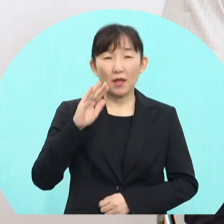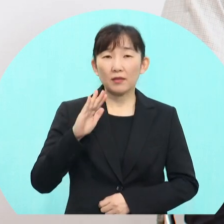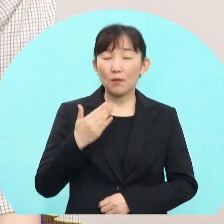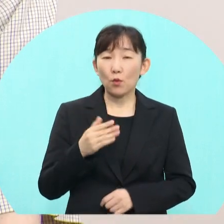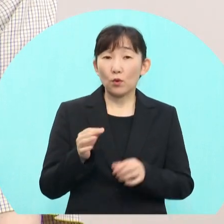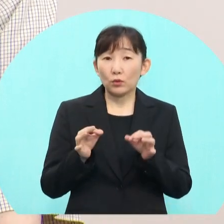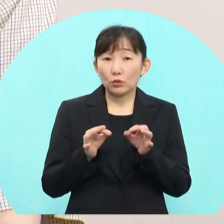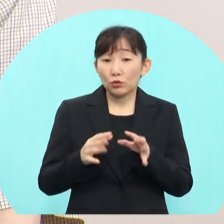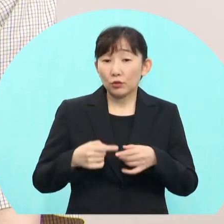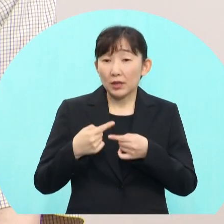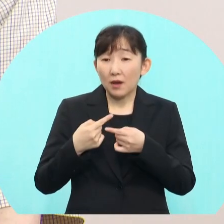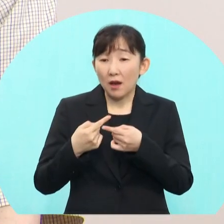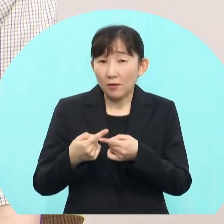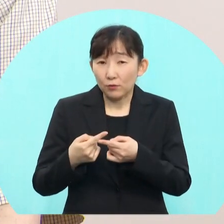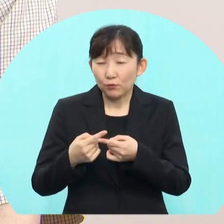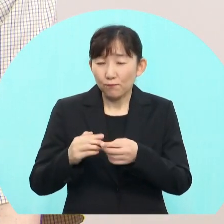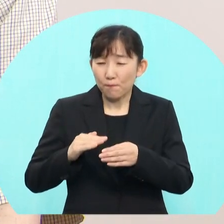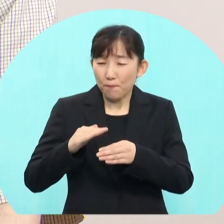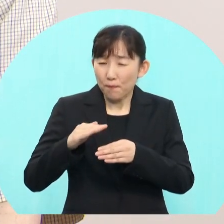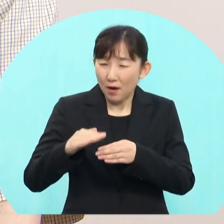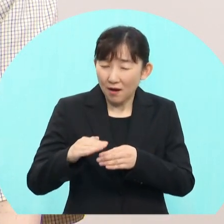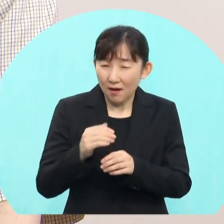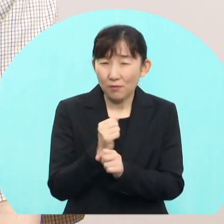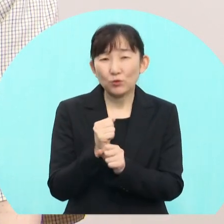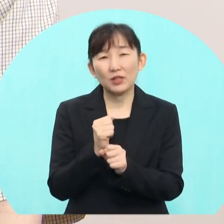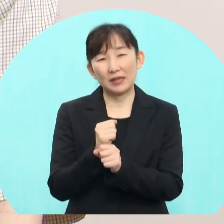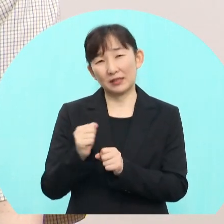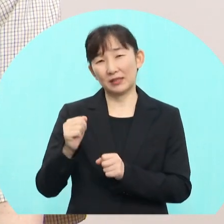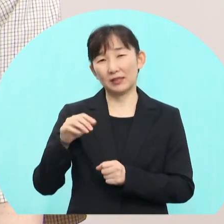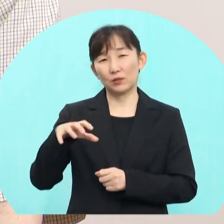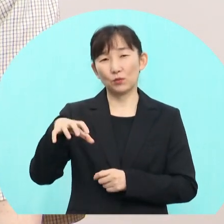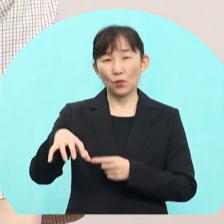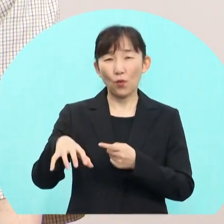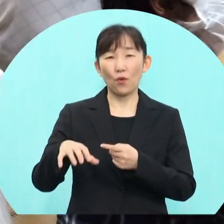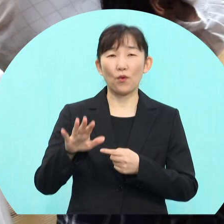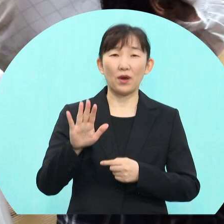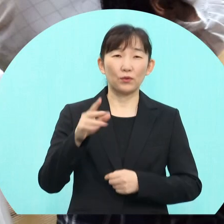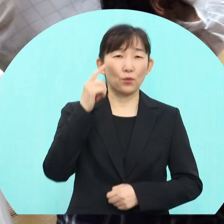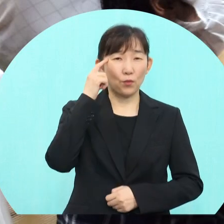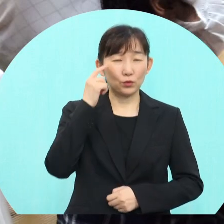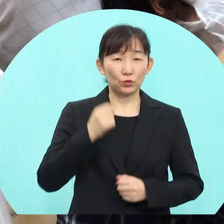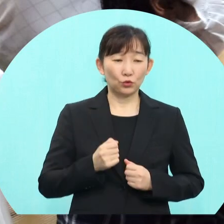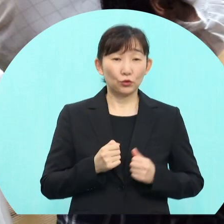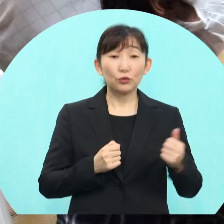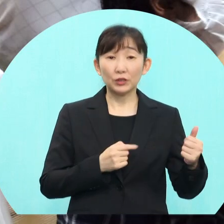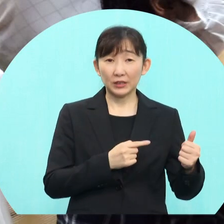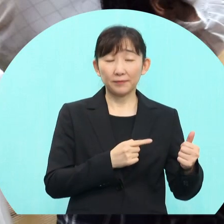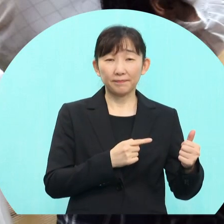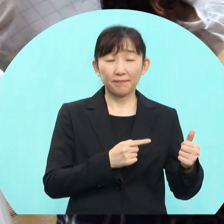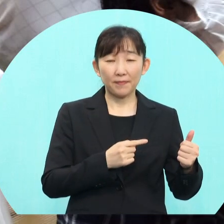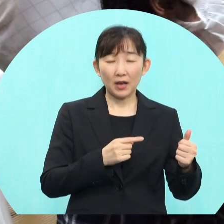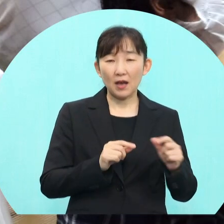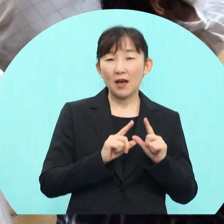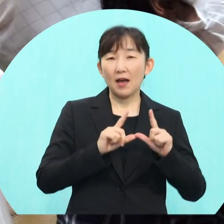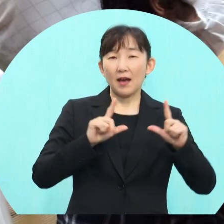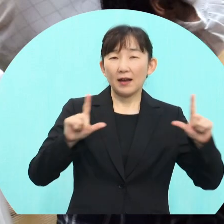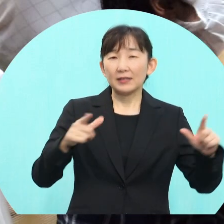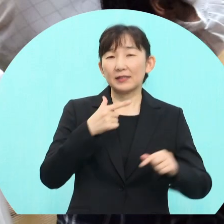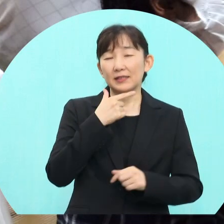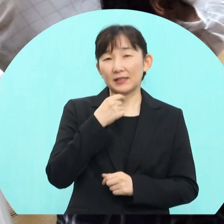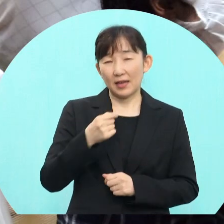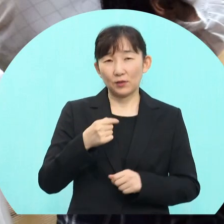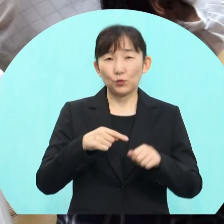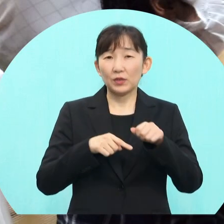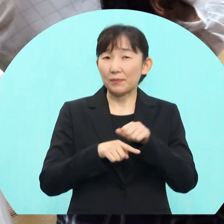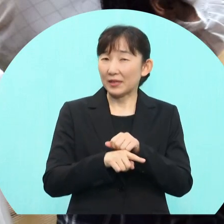ぐに飛び込めないものでもあるなと。主人がその発信したいっていうのはそういう